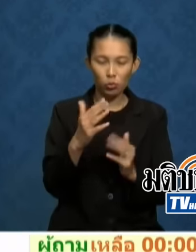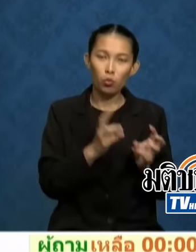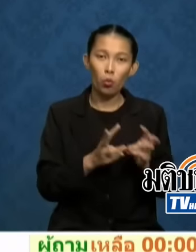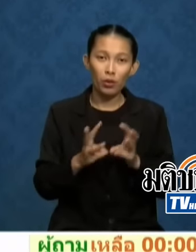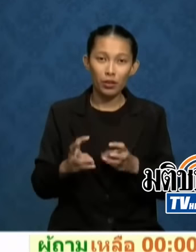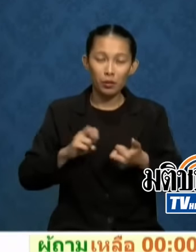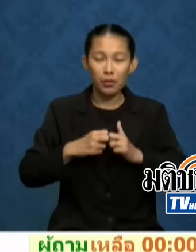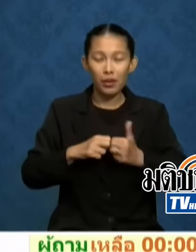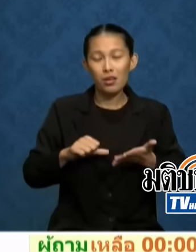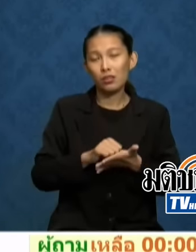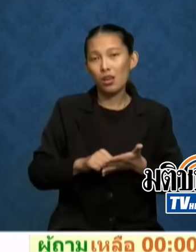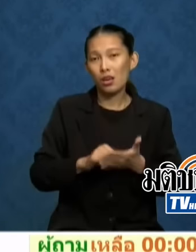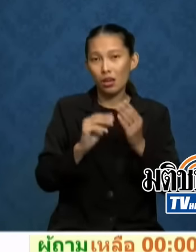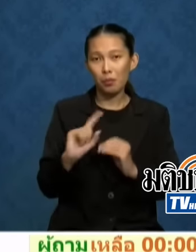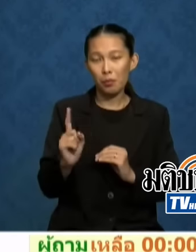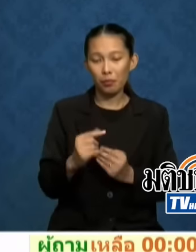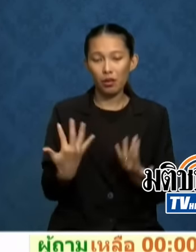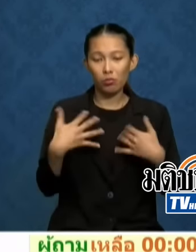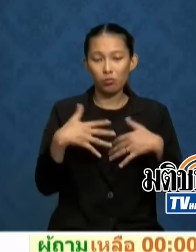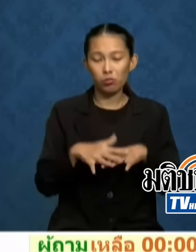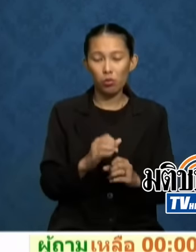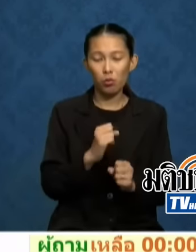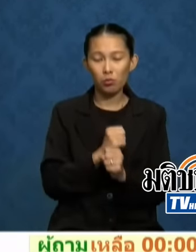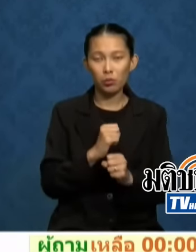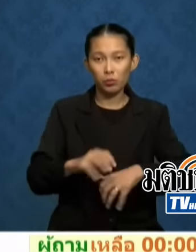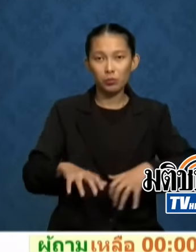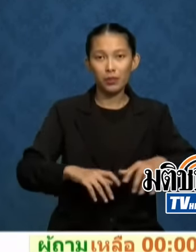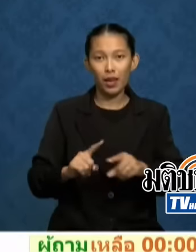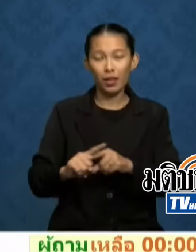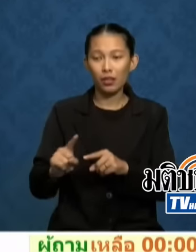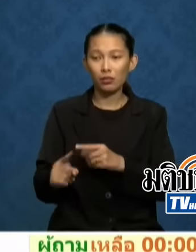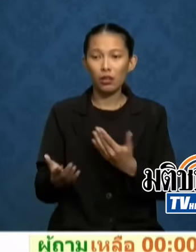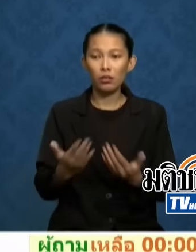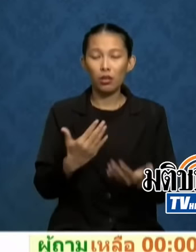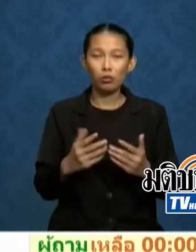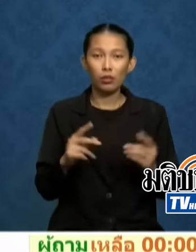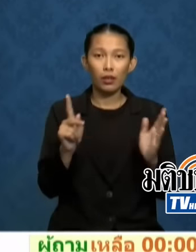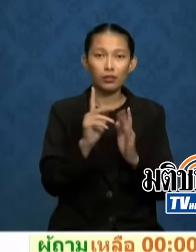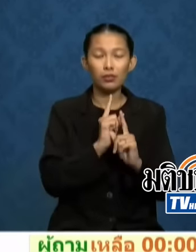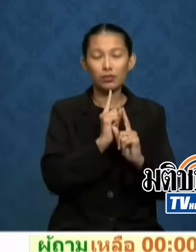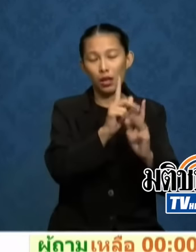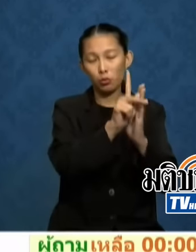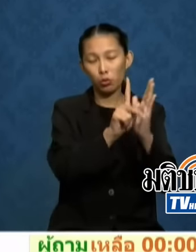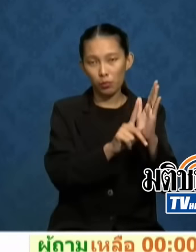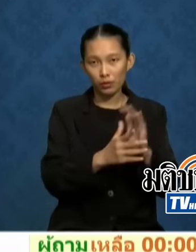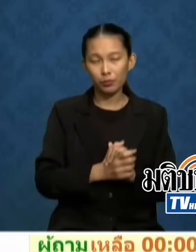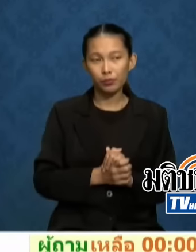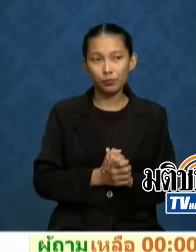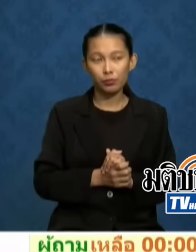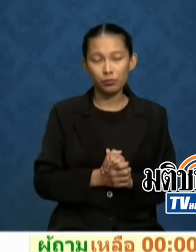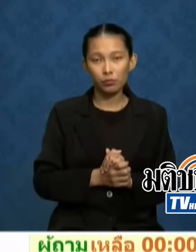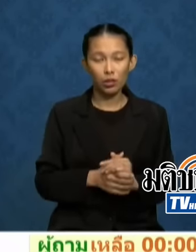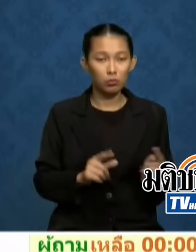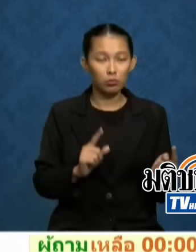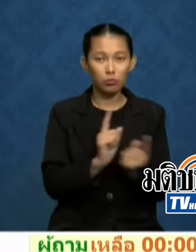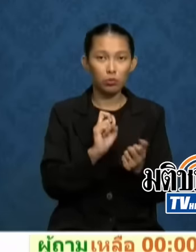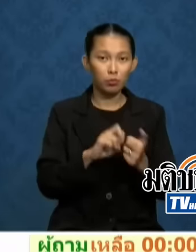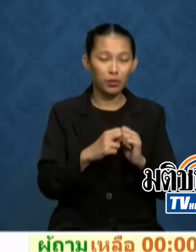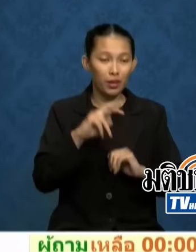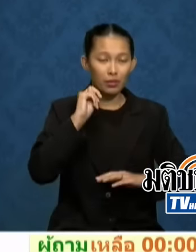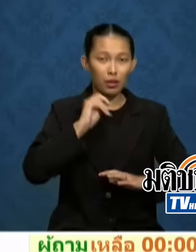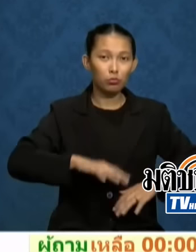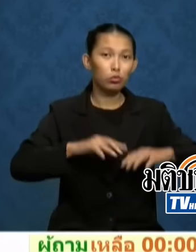ทางร่วมกันในการที่จะเข้าไปดำเนินการนะครับในรูปแบบต่างๆที่กฎหมายรองรับนะครับไม่เรื่องของการเผชิญเหตุอุทก